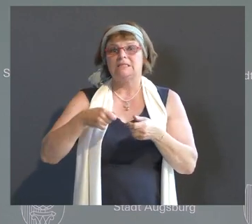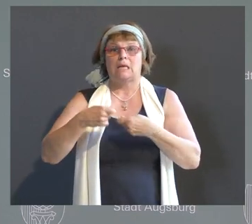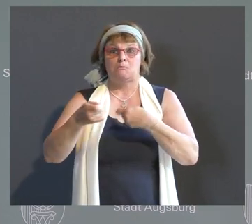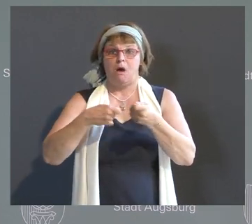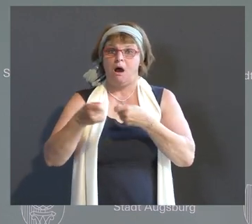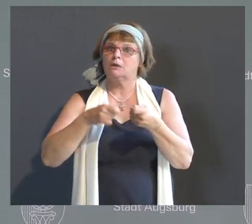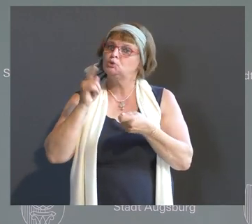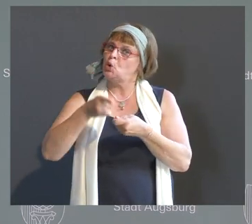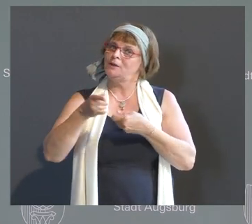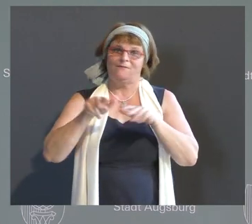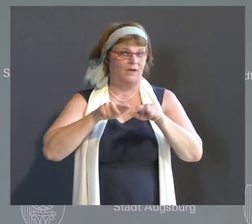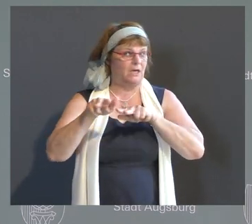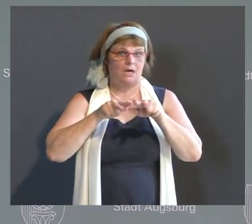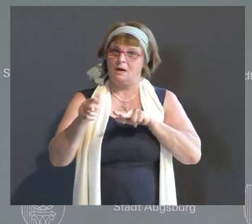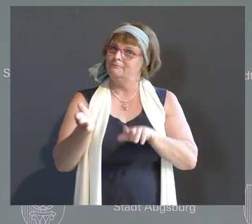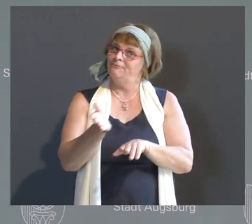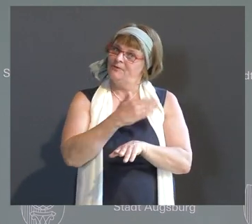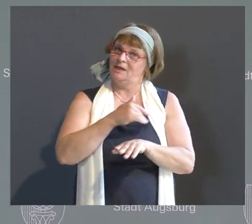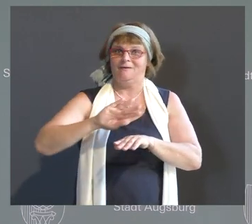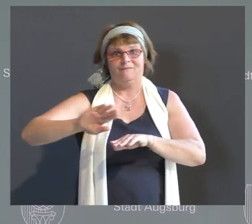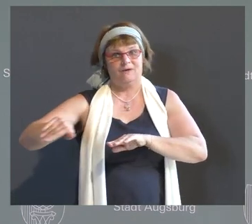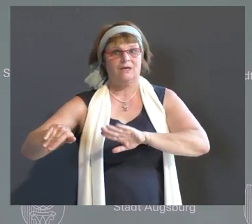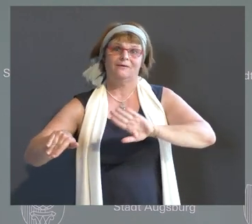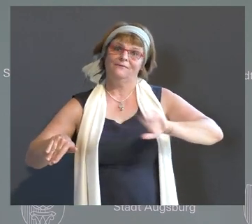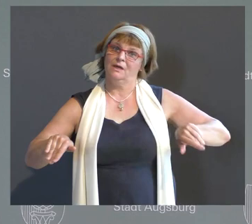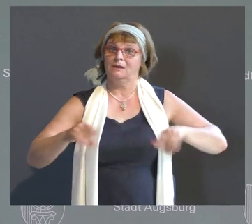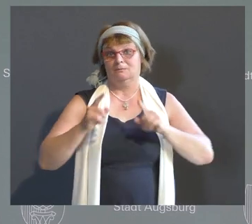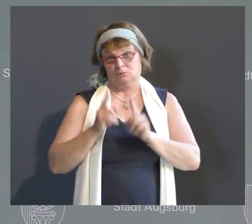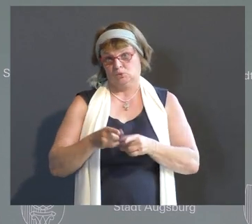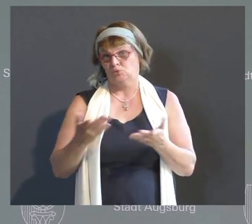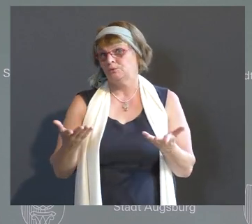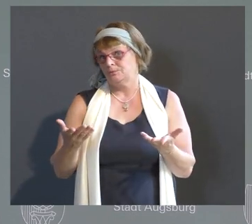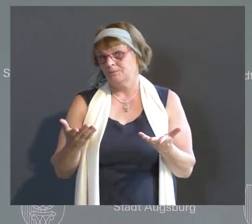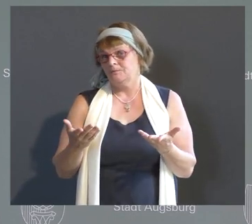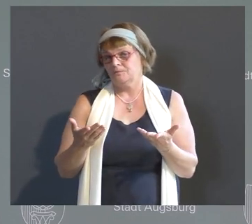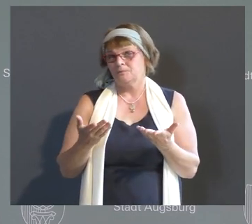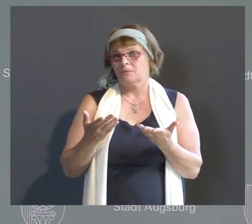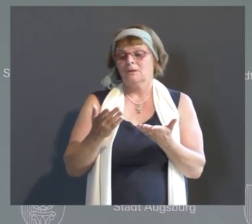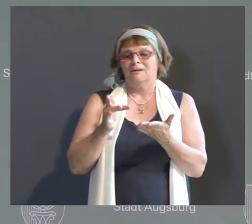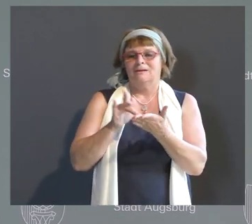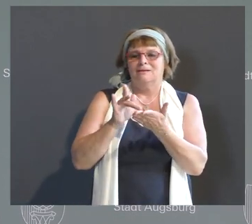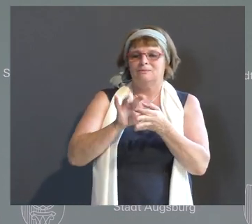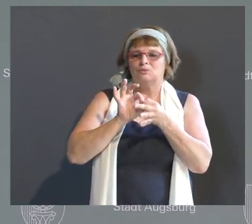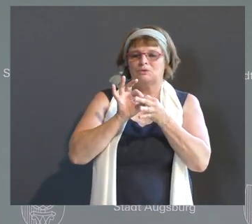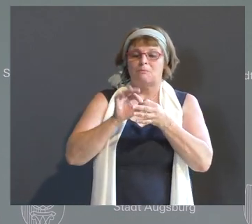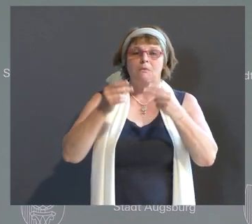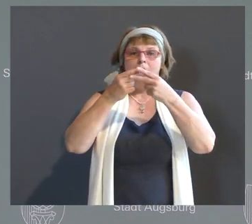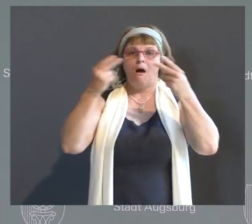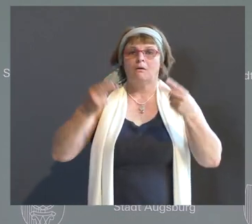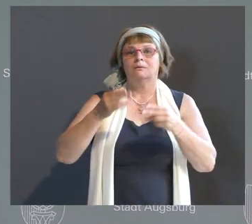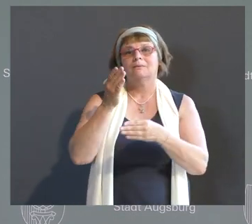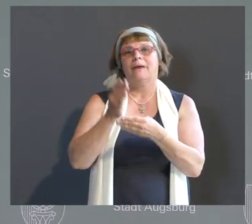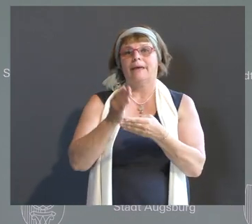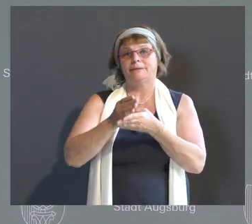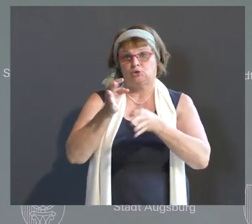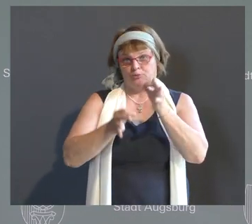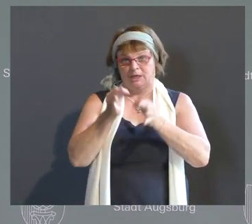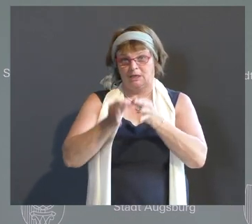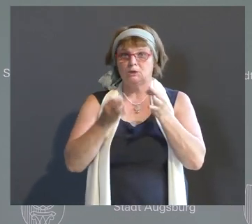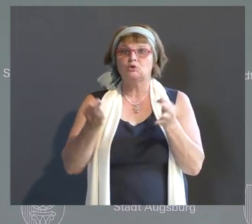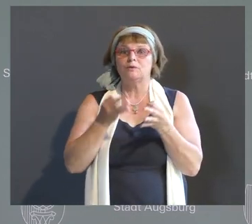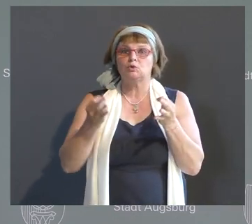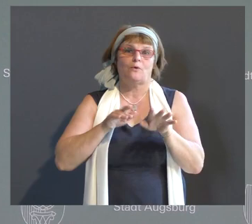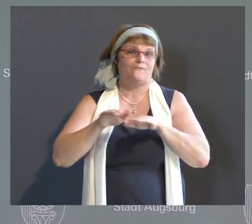auch weiträumiger absperren. Sie haben das vielleicht am Wochenende gemerkt, im Rahmen der EM-Spiele haben wir das eh schon gemacht. Und wir werden kurzfristig